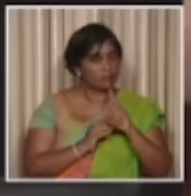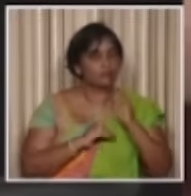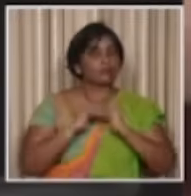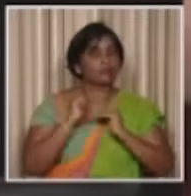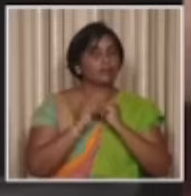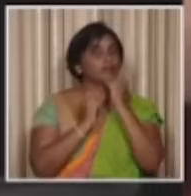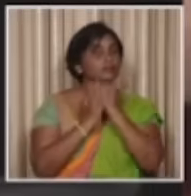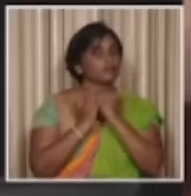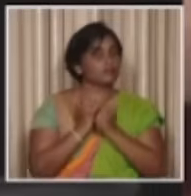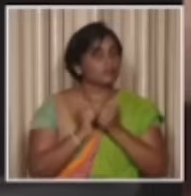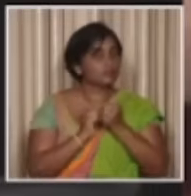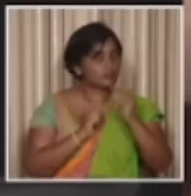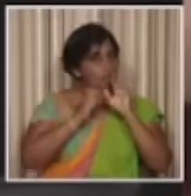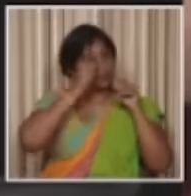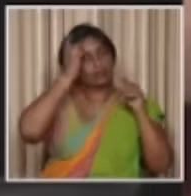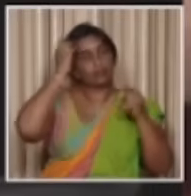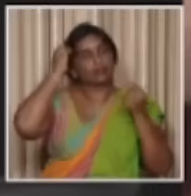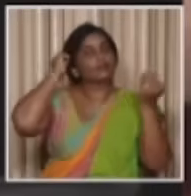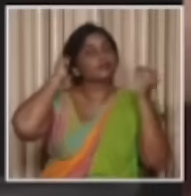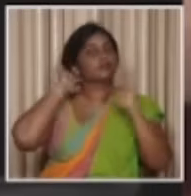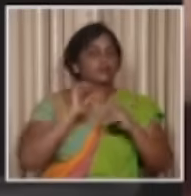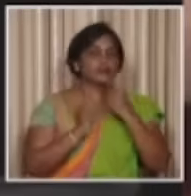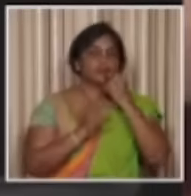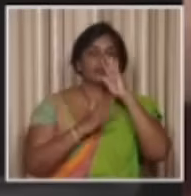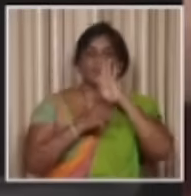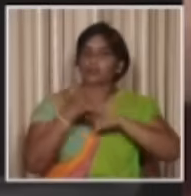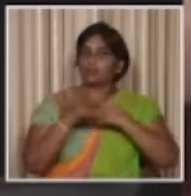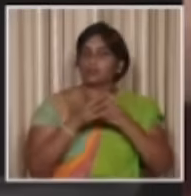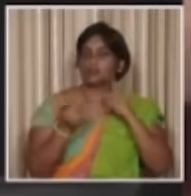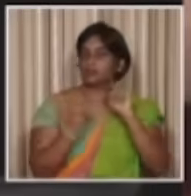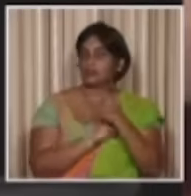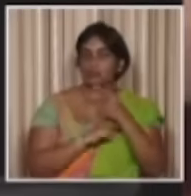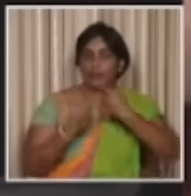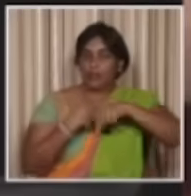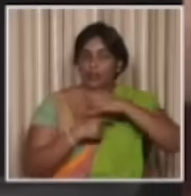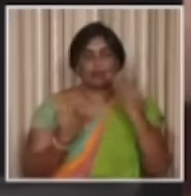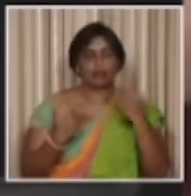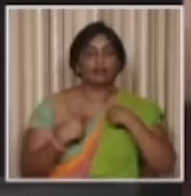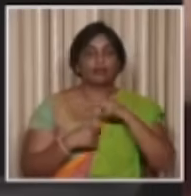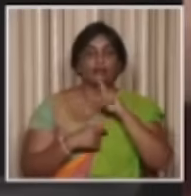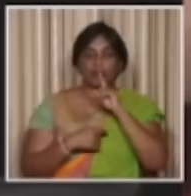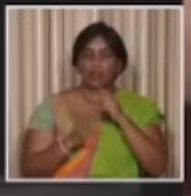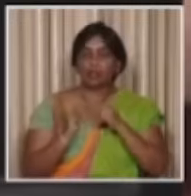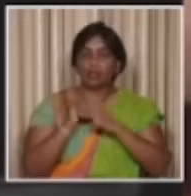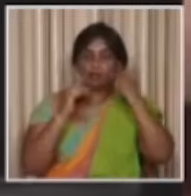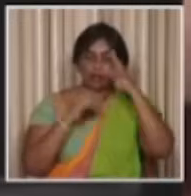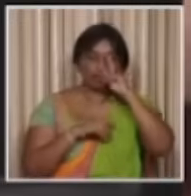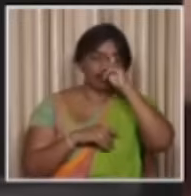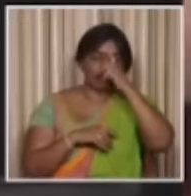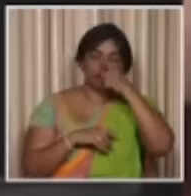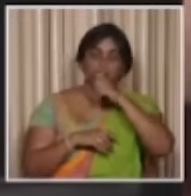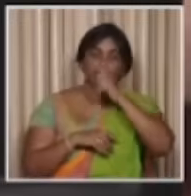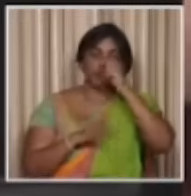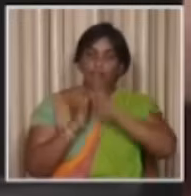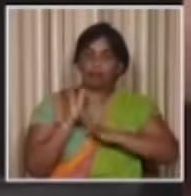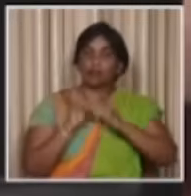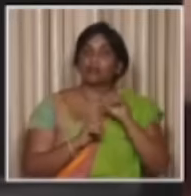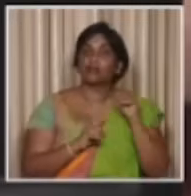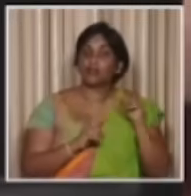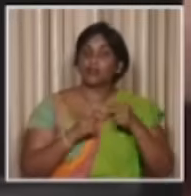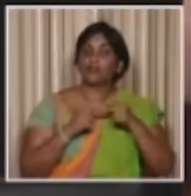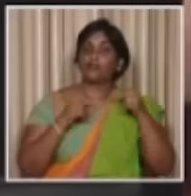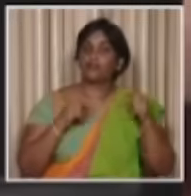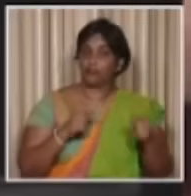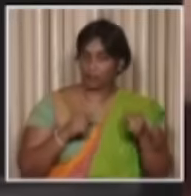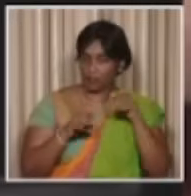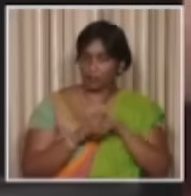වැඩපිළිවෙල ක්‍රියාත්මක කළා නම් ආයි මේ අයවැය රිපීට් වෙන්නේ නැහැ. ඒ හින්දා මම අහනවා නාමල් රාජපක්ෂ මන්ත්‍රීවරයා